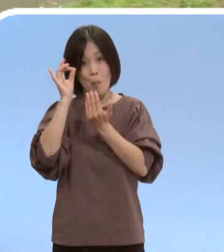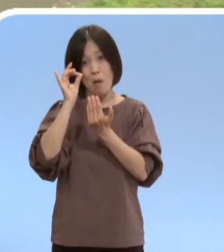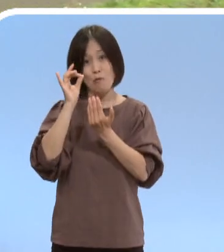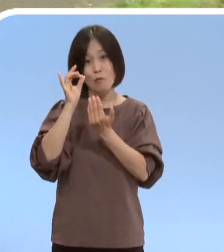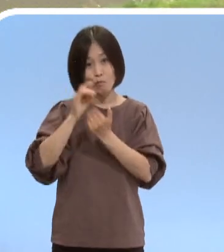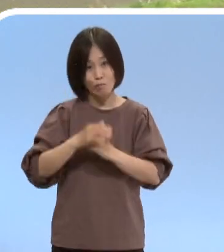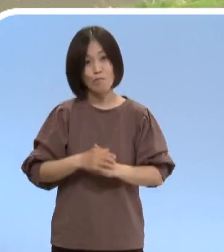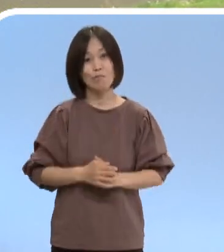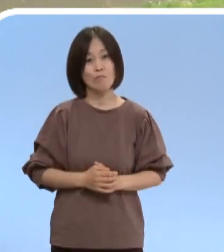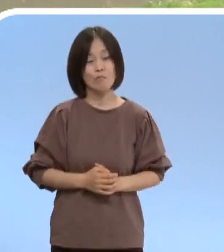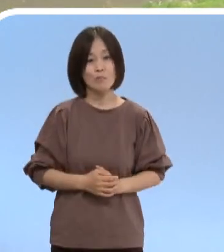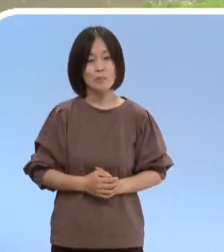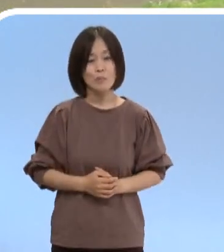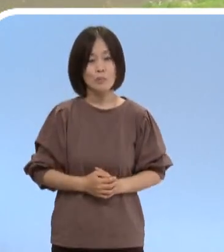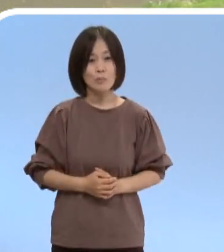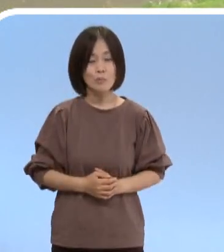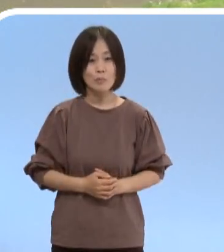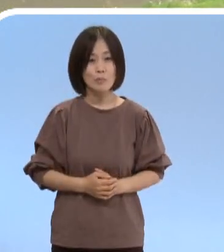よ。